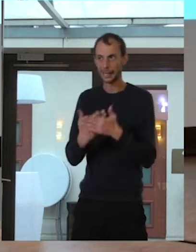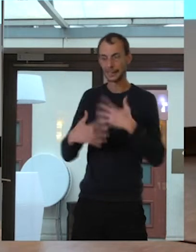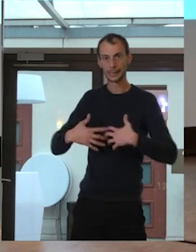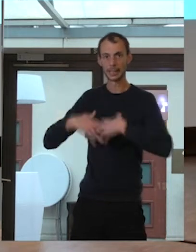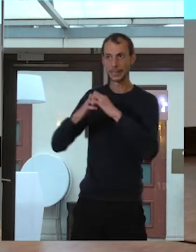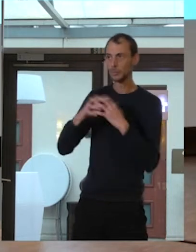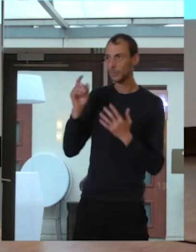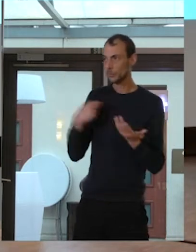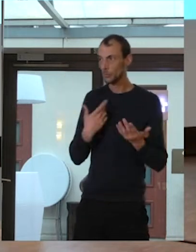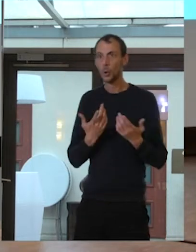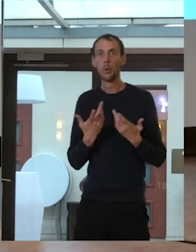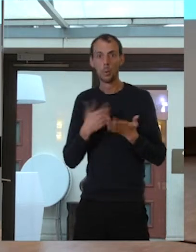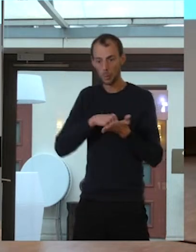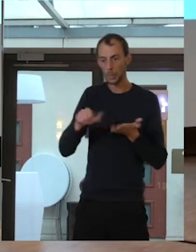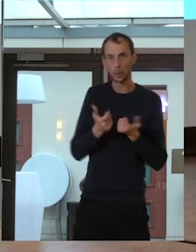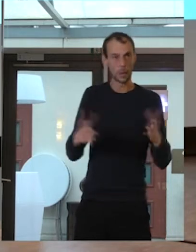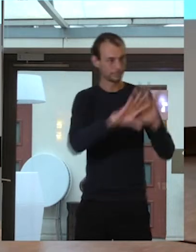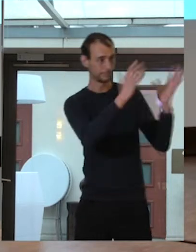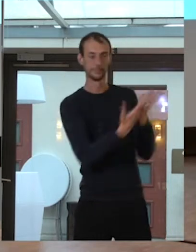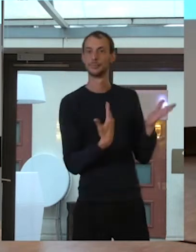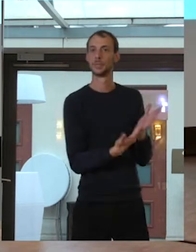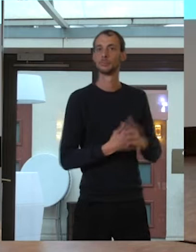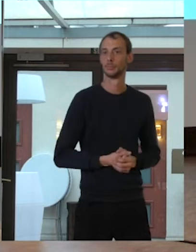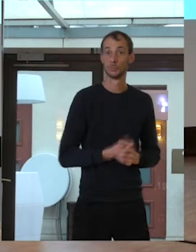compte l'impact des violences faites aux femmes,